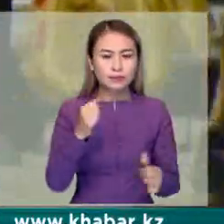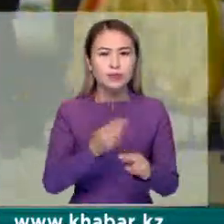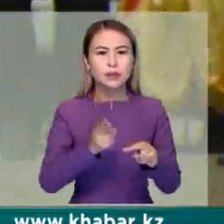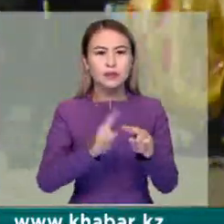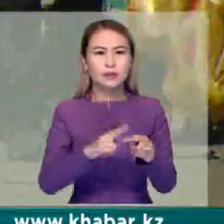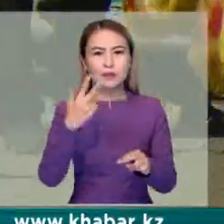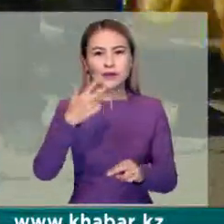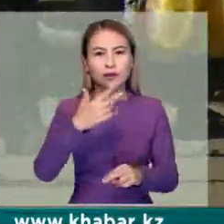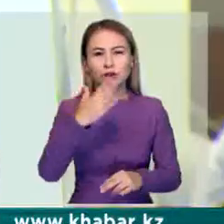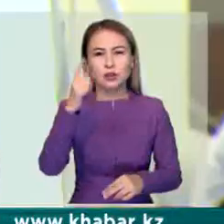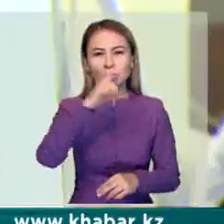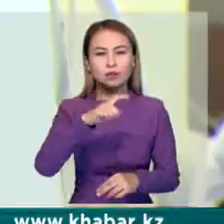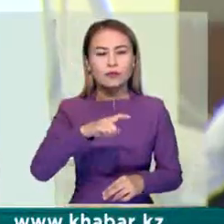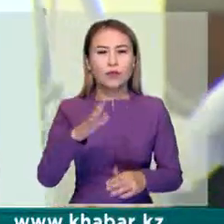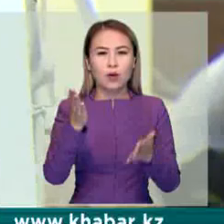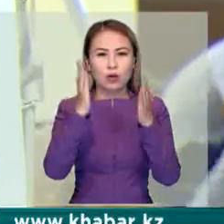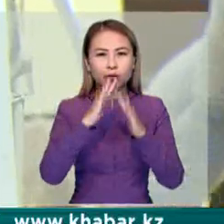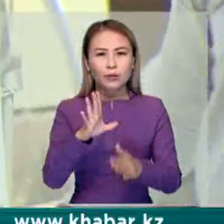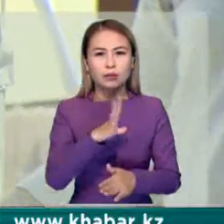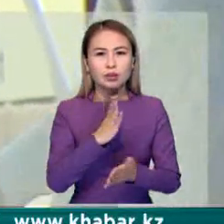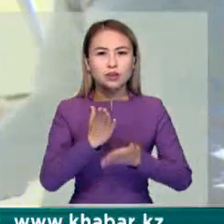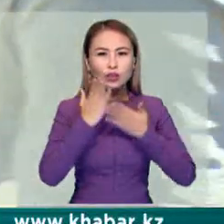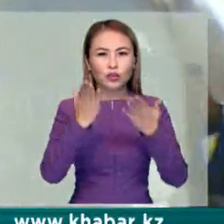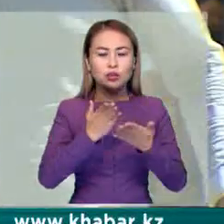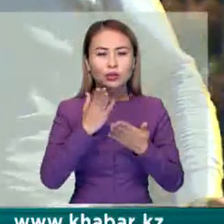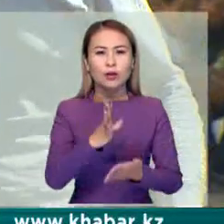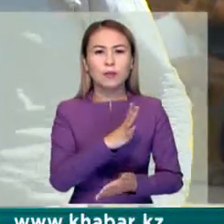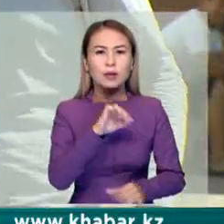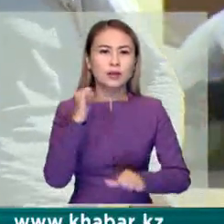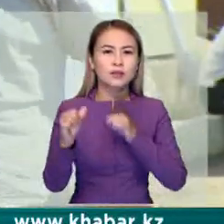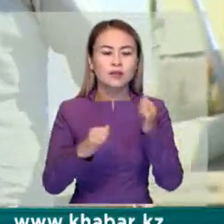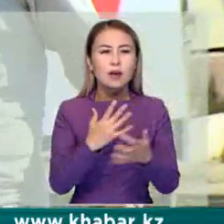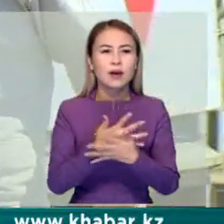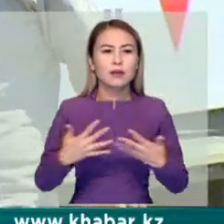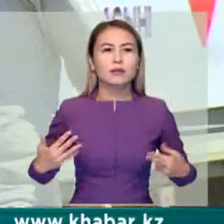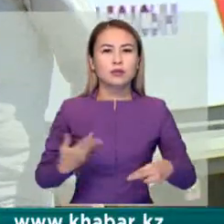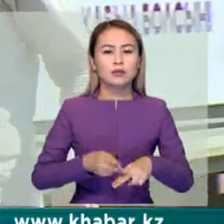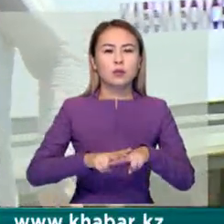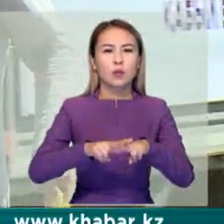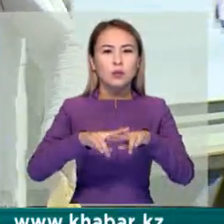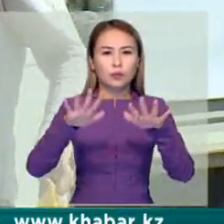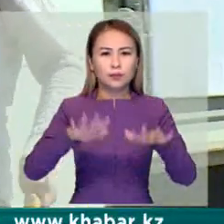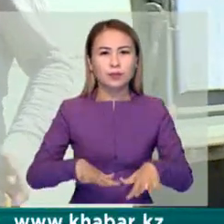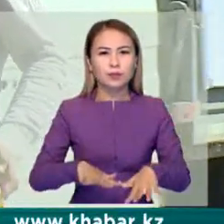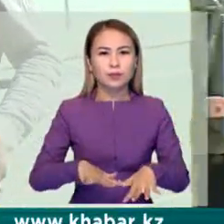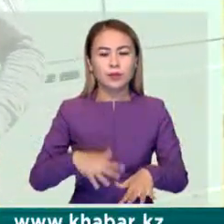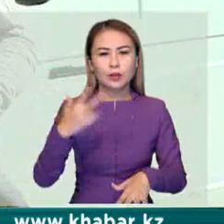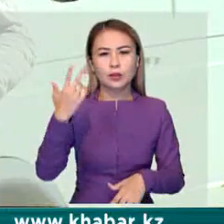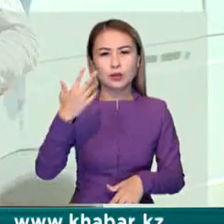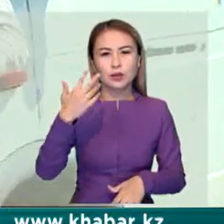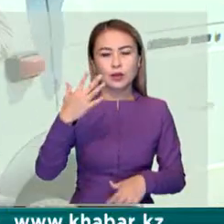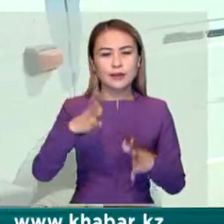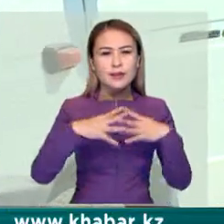қызмет көрсетуде. Раббың үшін құрбан шал қайырымдылық акциясы аясында елордада 3000-ға жуық мұқтаж